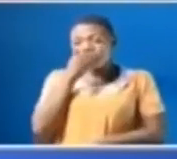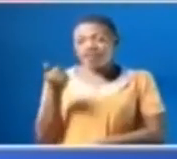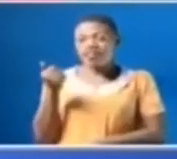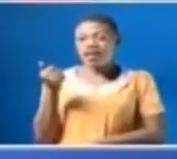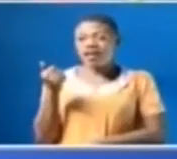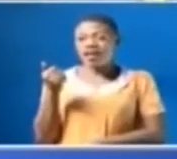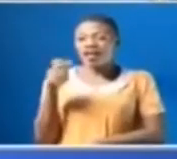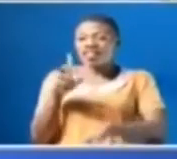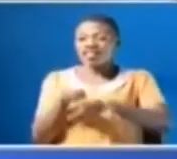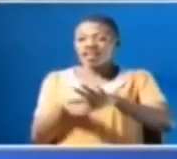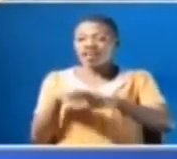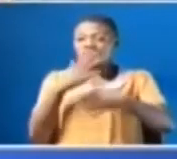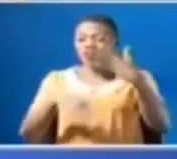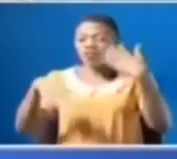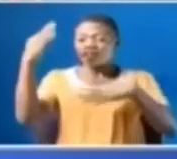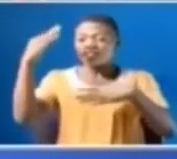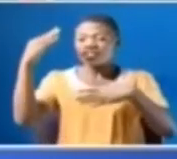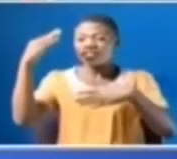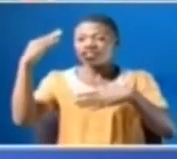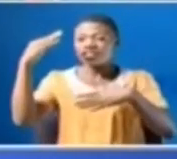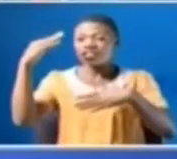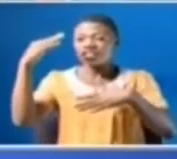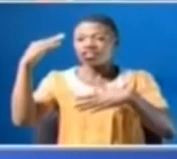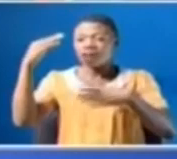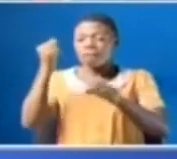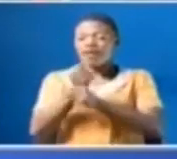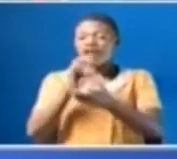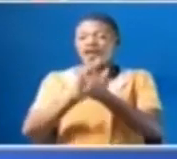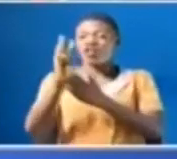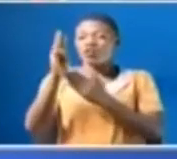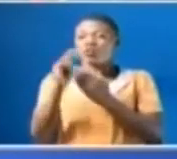wakati vyuo vikuu vinatengeneza ile ambayo tunaita curriculum kwa lugha ya kimombo,